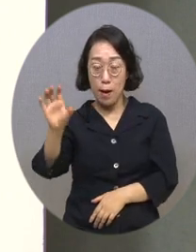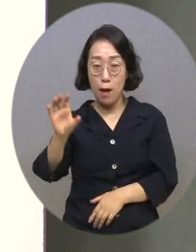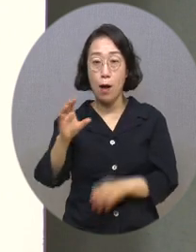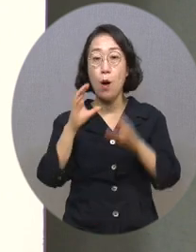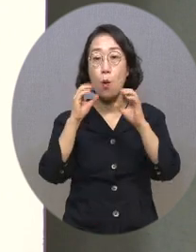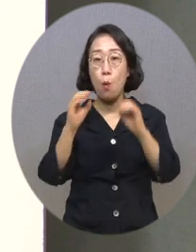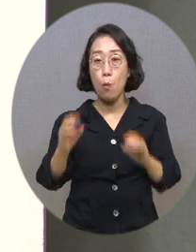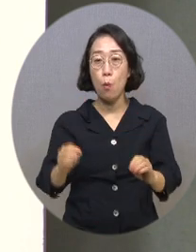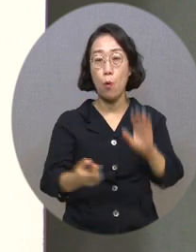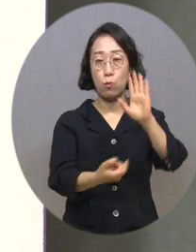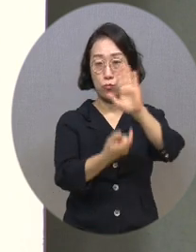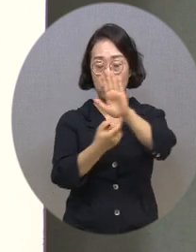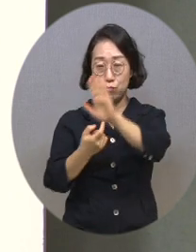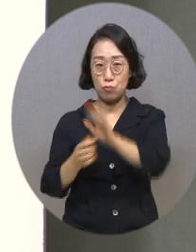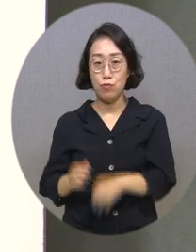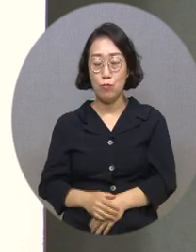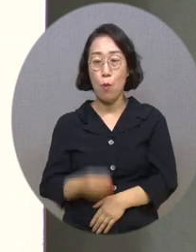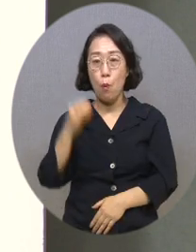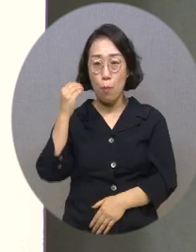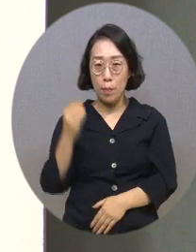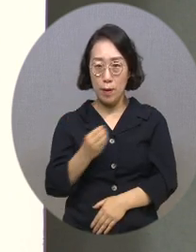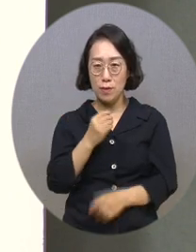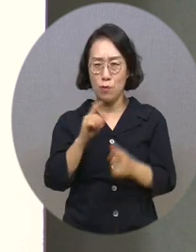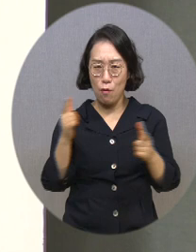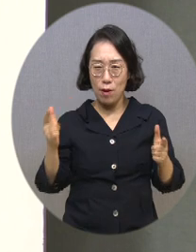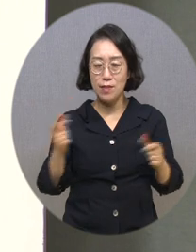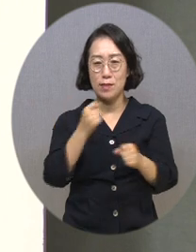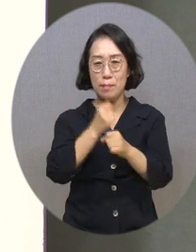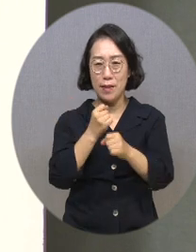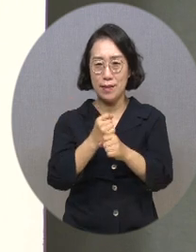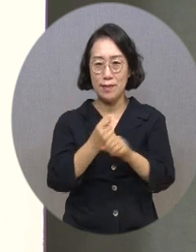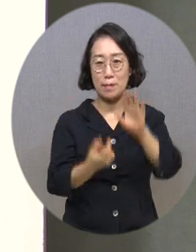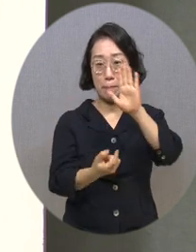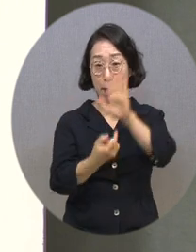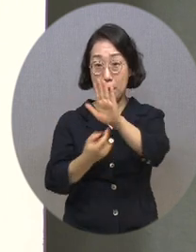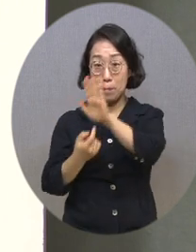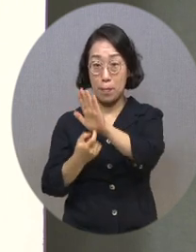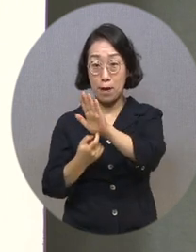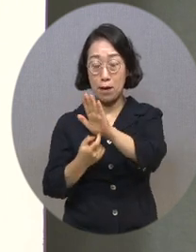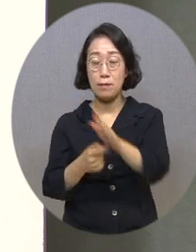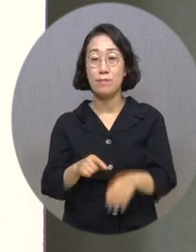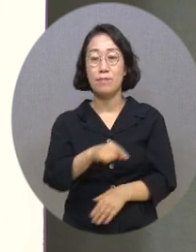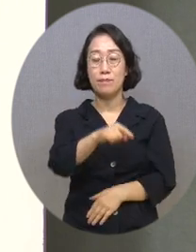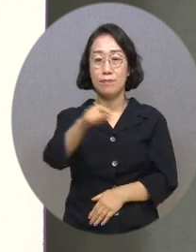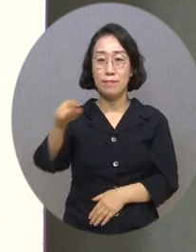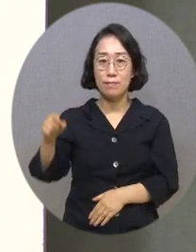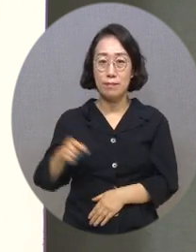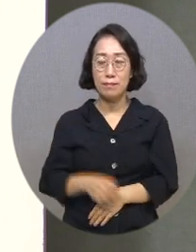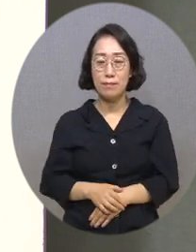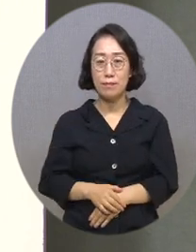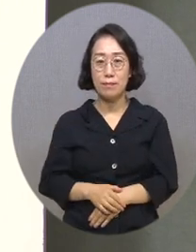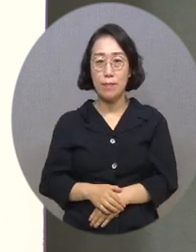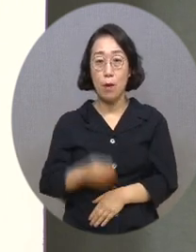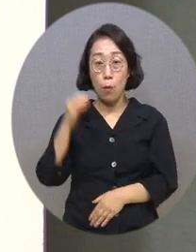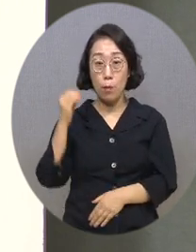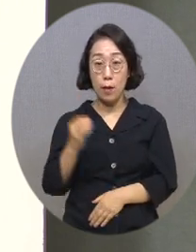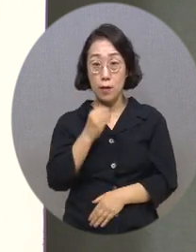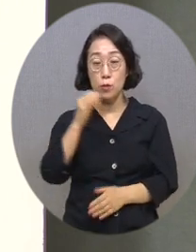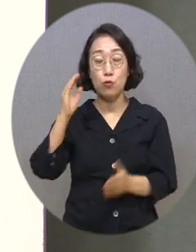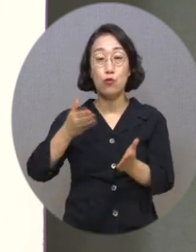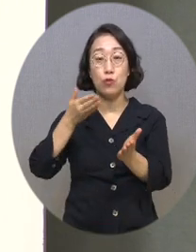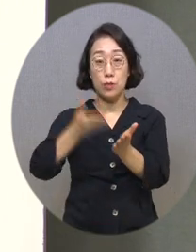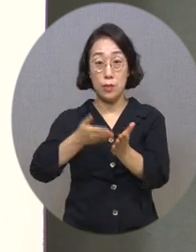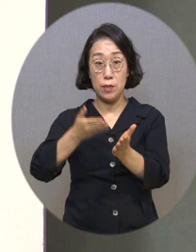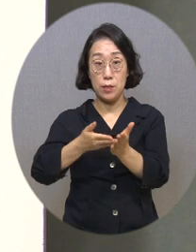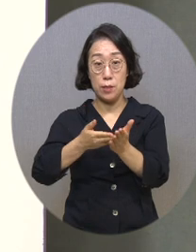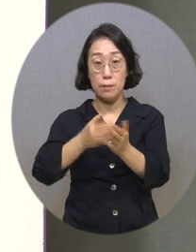하고 그 블로그 시대라고 합니다. 그런데 이런 블로그 뉴스를 만들어서